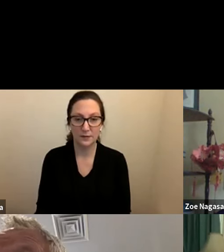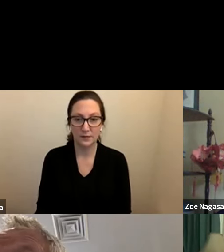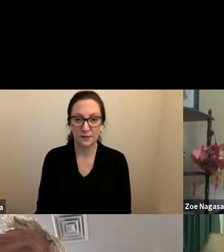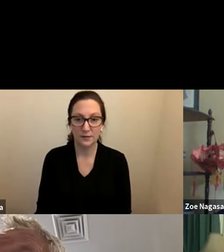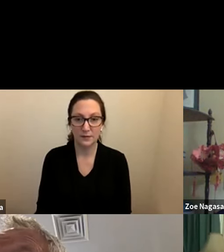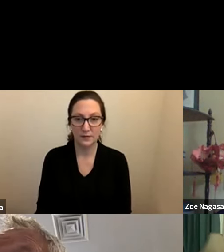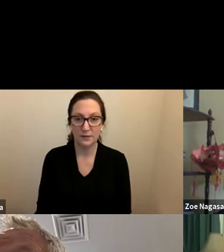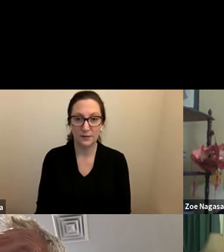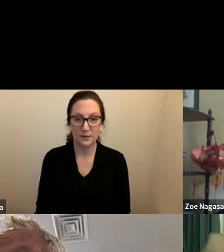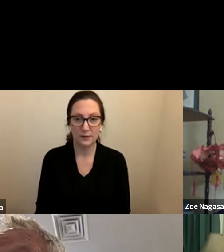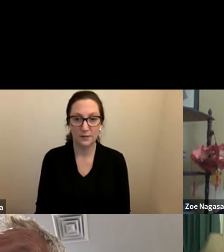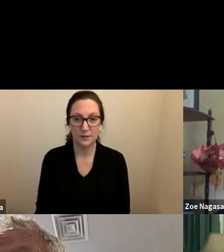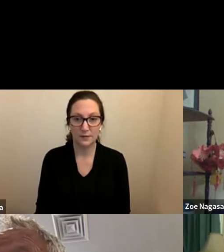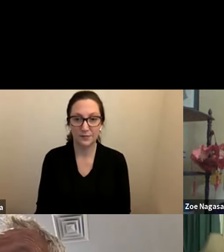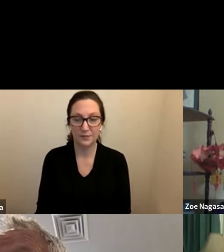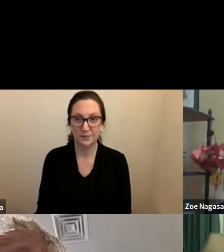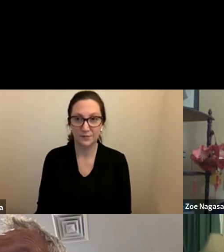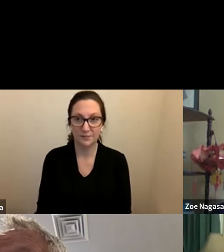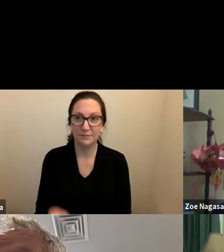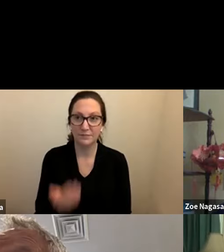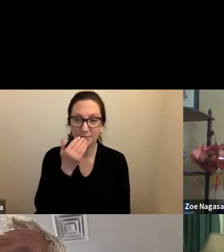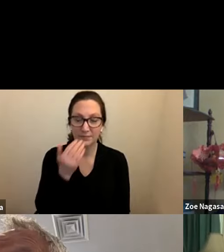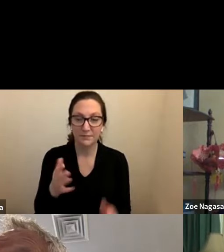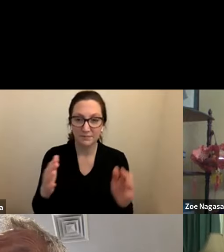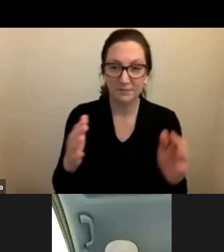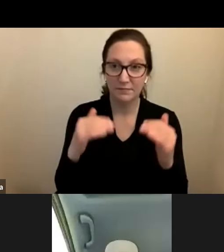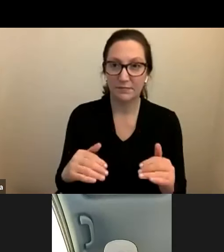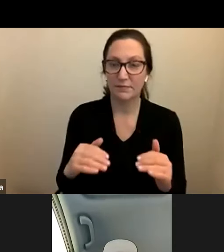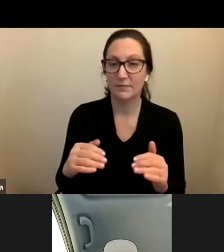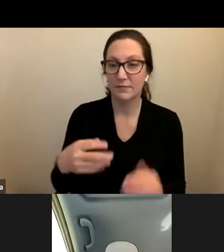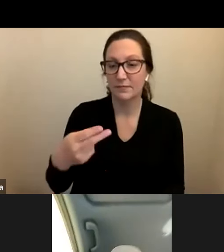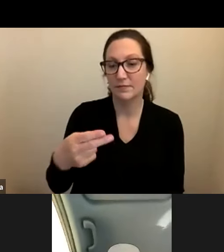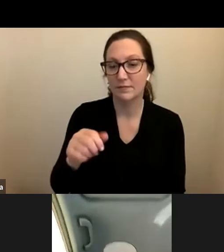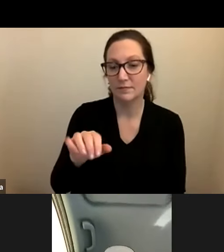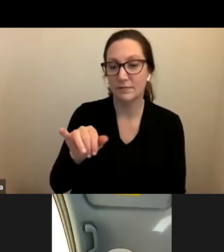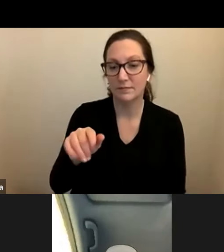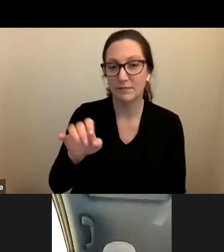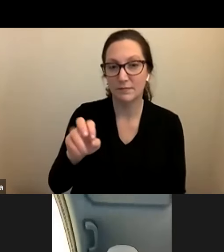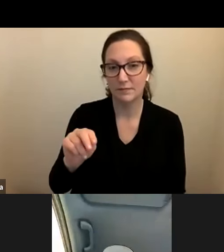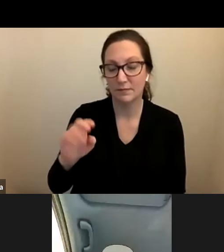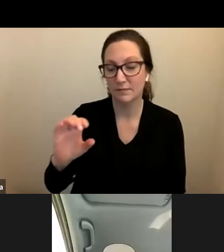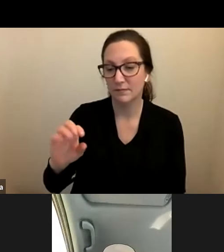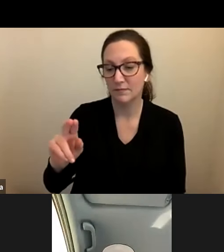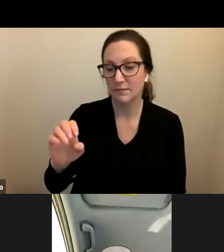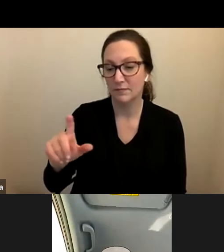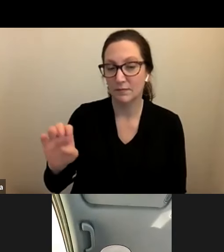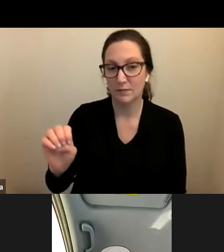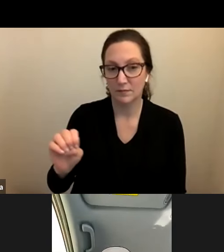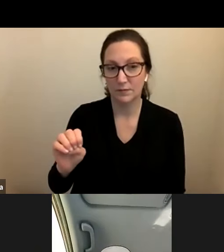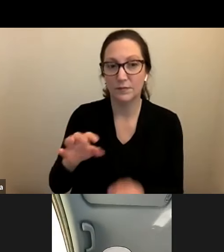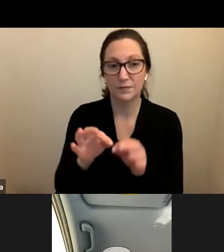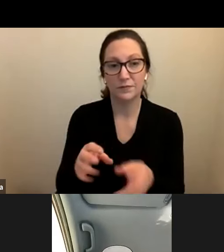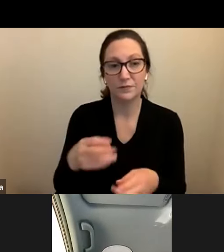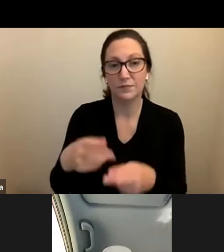普通话的翻译了。Thank you so much. Thank you. Our Haitian Creole interpreter is Sergio Saint